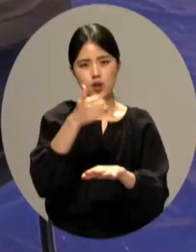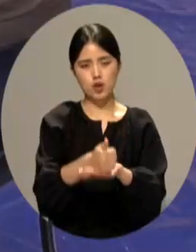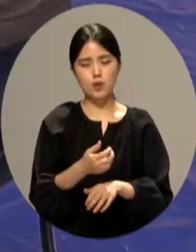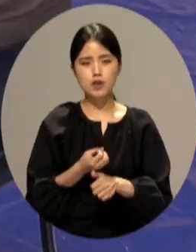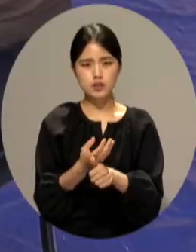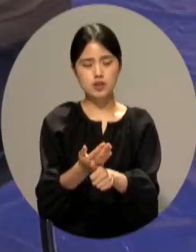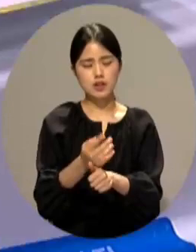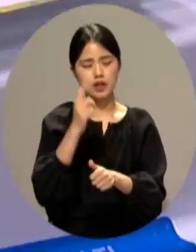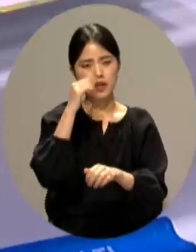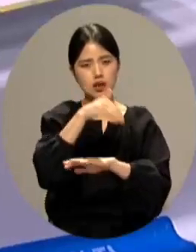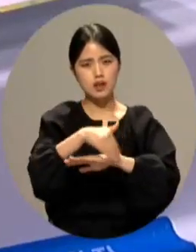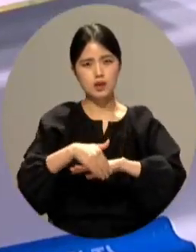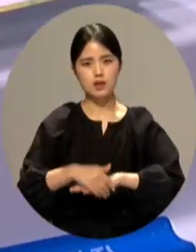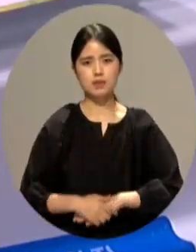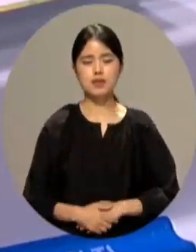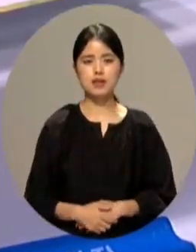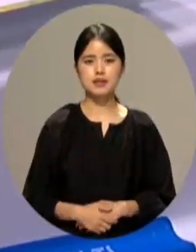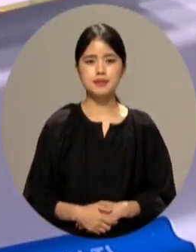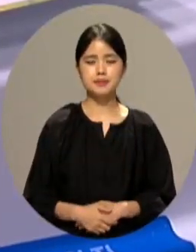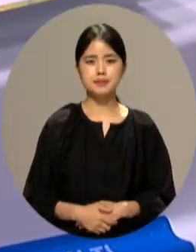드릴 예정입니다 mbc 뉴스 이경 입니다